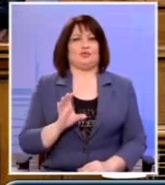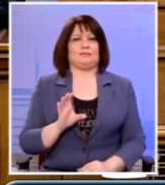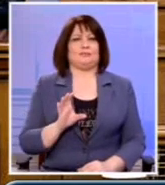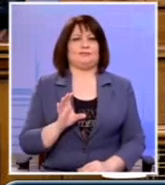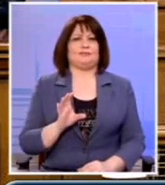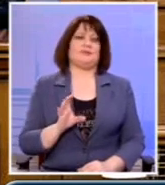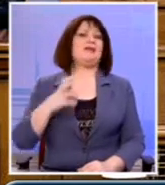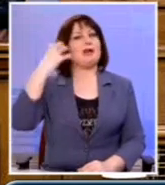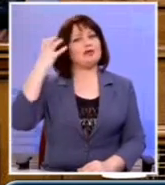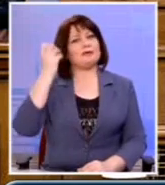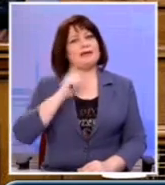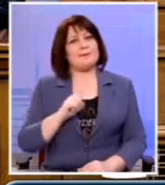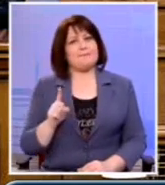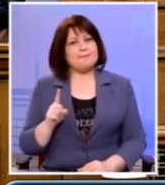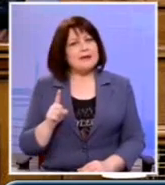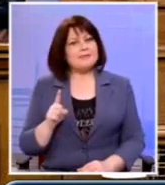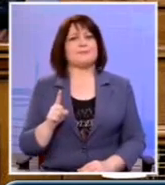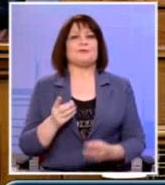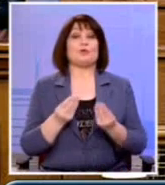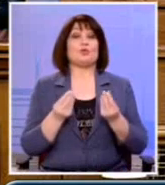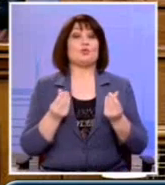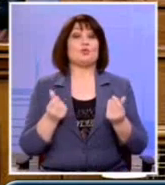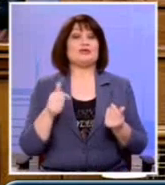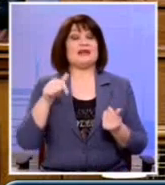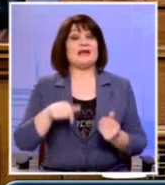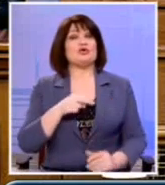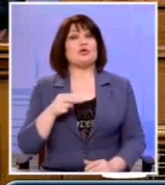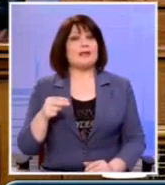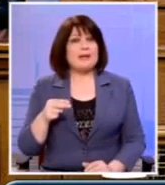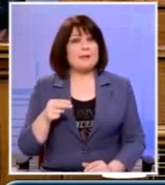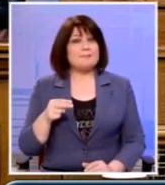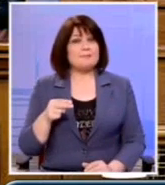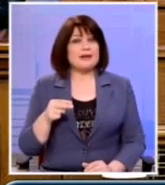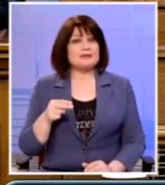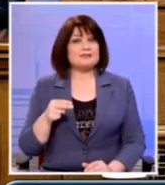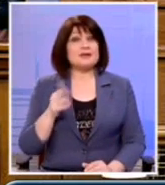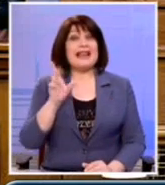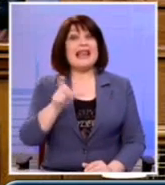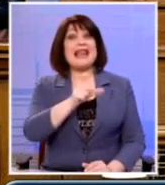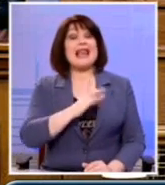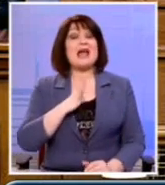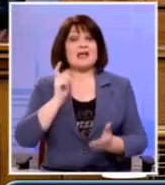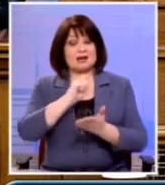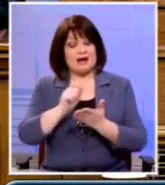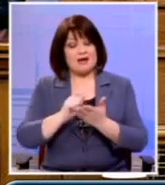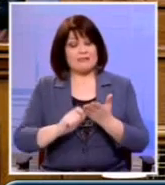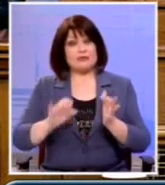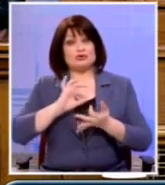μην φιλοσοφούμε και για να πάμε στην ουσία της ιστορίας, η οποία γράφεται από τους λαούς, και